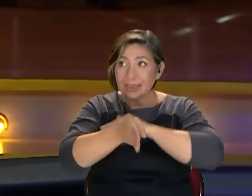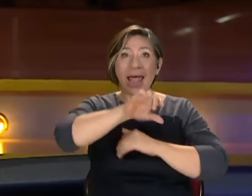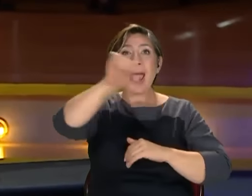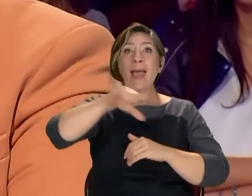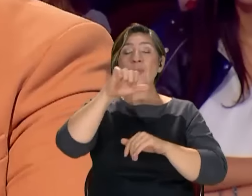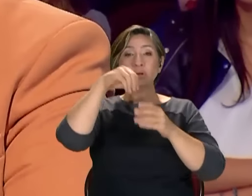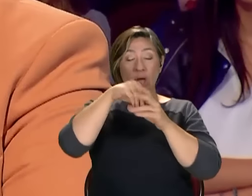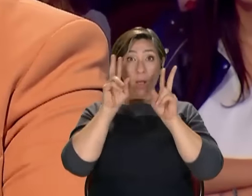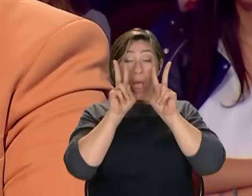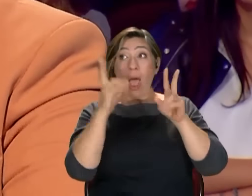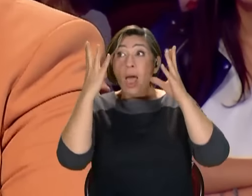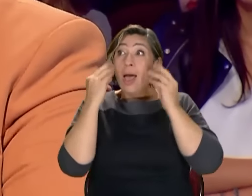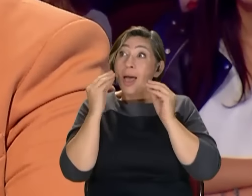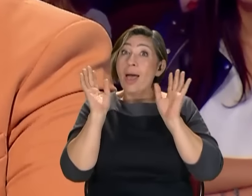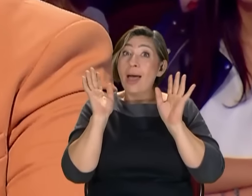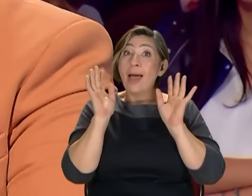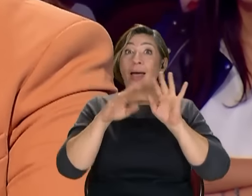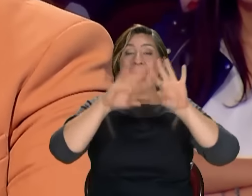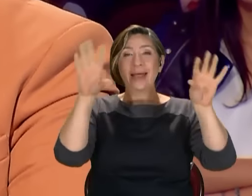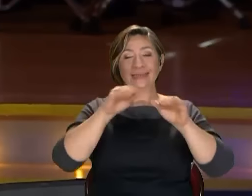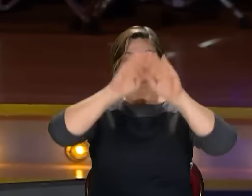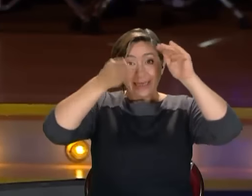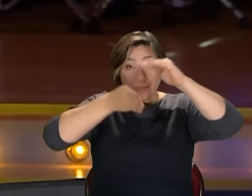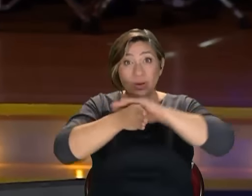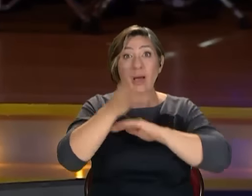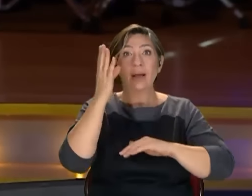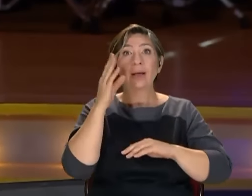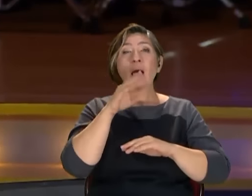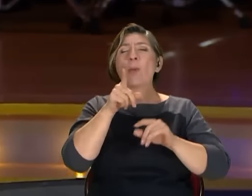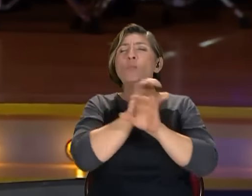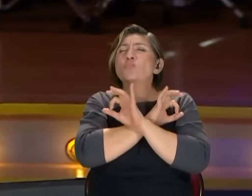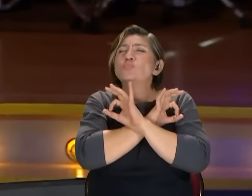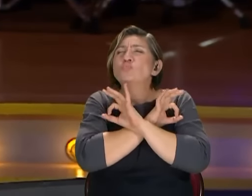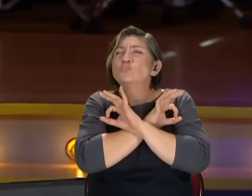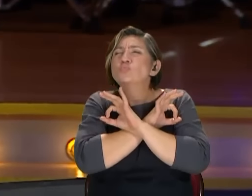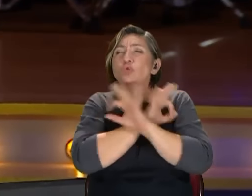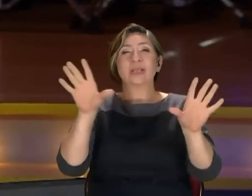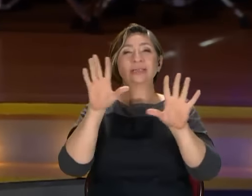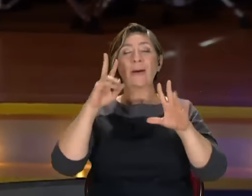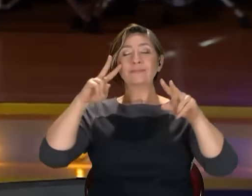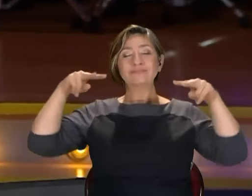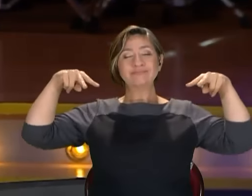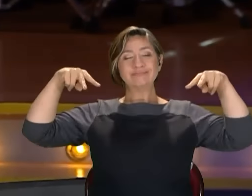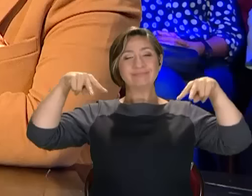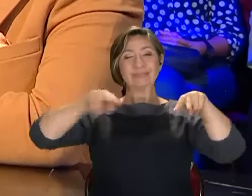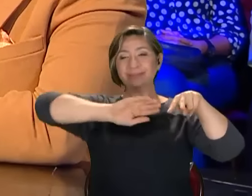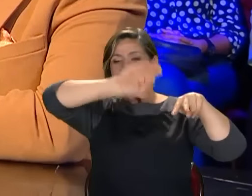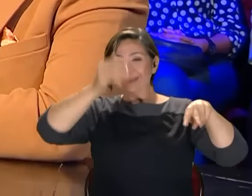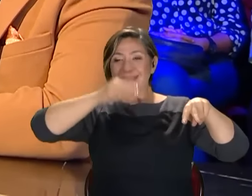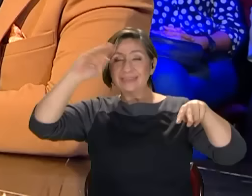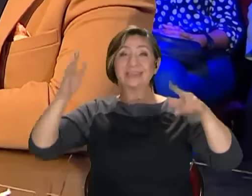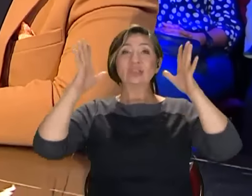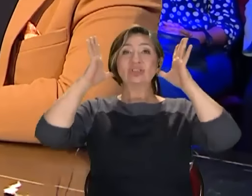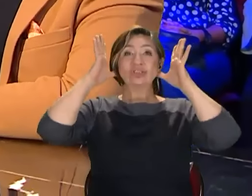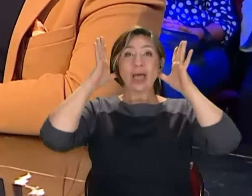olduğunu anladım. Kimse bilmiyor. Kimse, çünkü herkes Kapalı Çarşı biliyor. Ama bu muhteşem görüntüyü, yani çatılarını ve